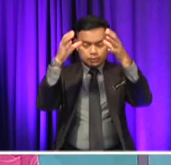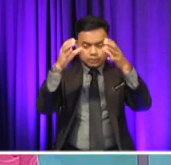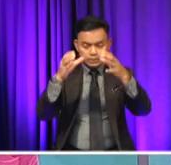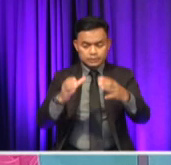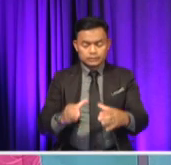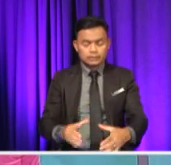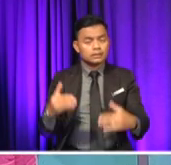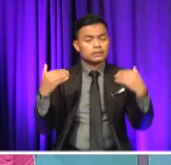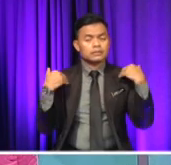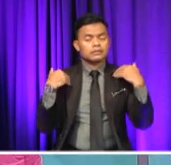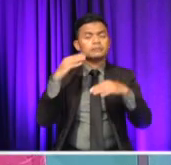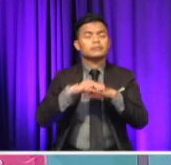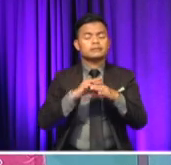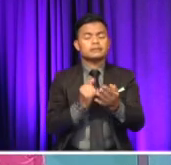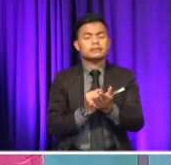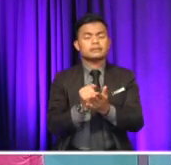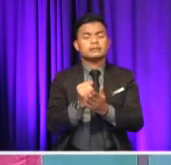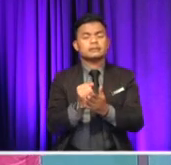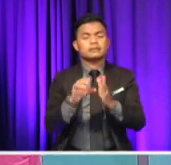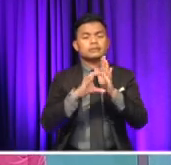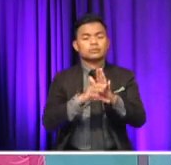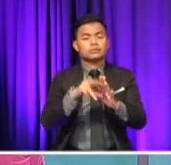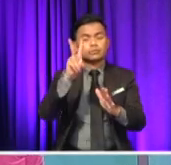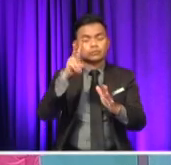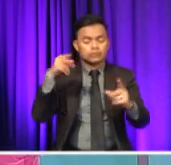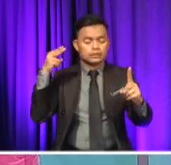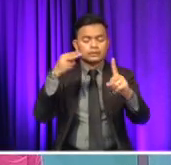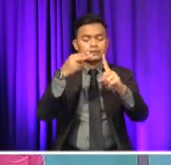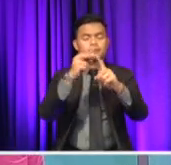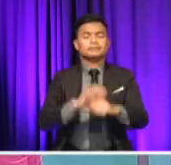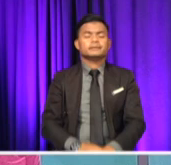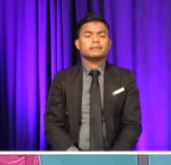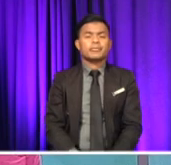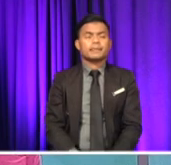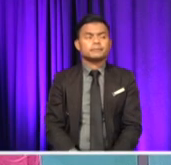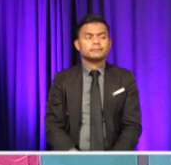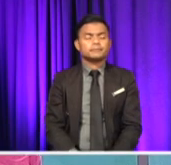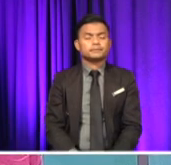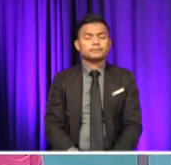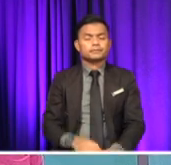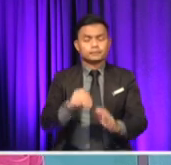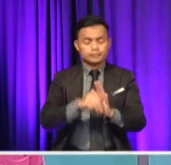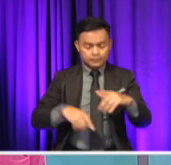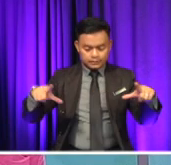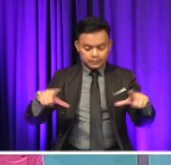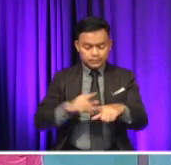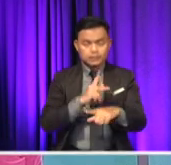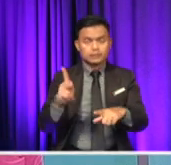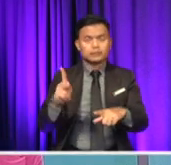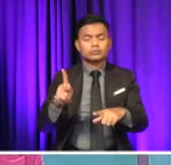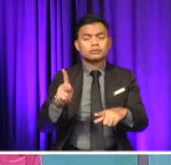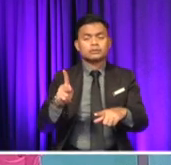ini adalah contoh silinder Oke melakukan gerakan kerja secara